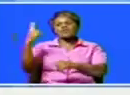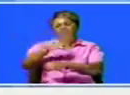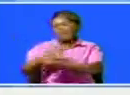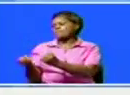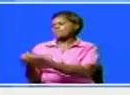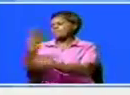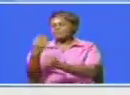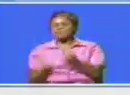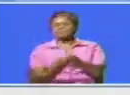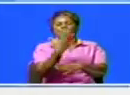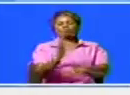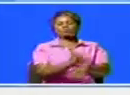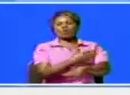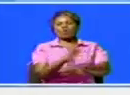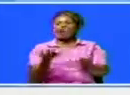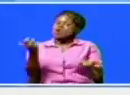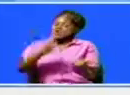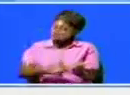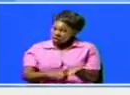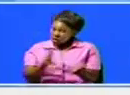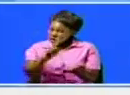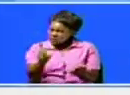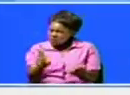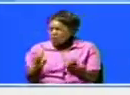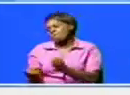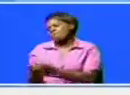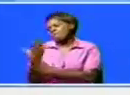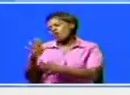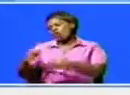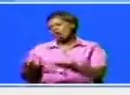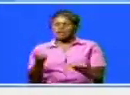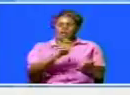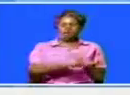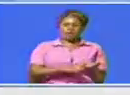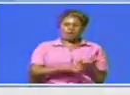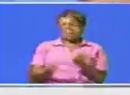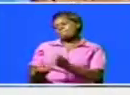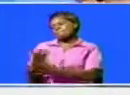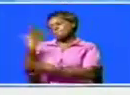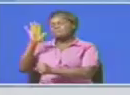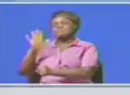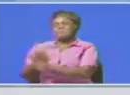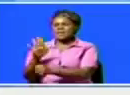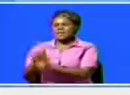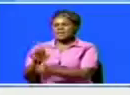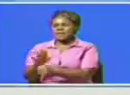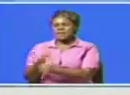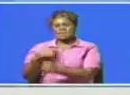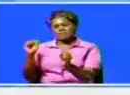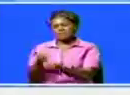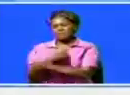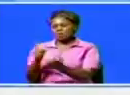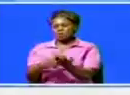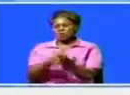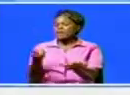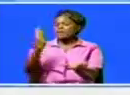nyimbo. Ama unauliza kurekodi? Kutunga, pengine kurekodi pia. Kutunga, nimetunga nyimbo nyingi. Hata siwezi hesabu.